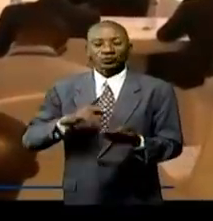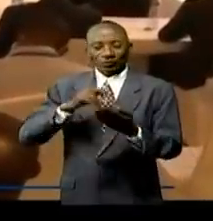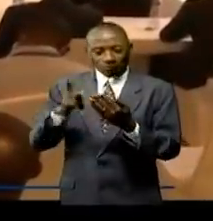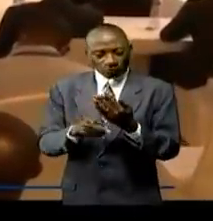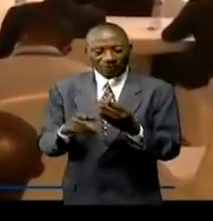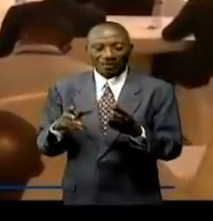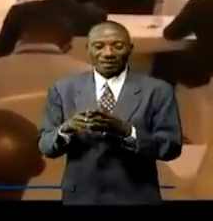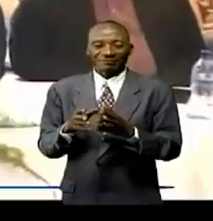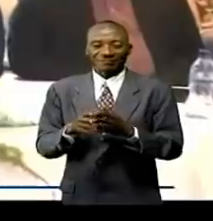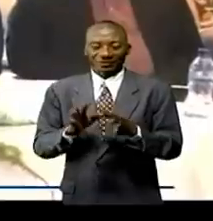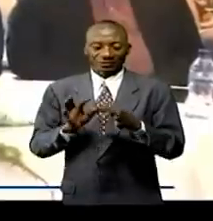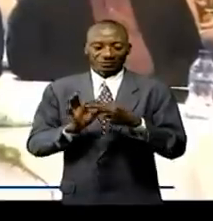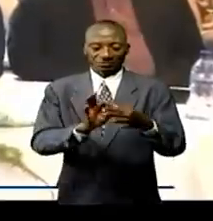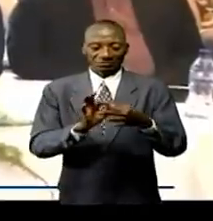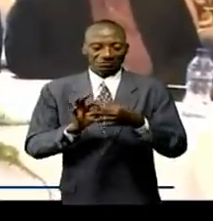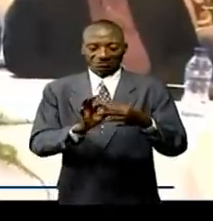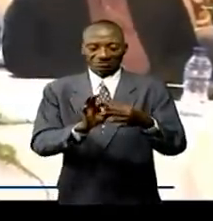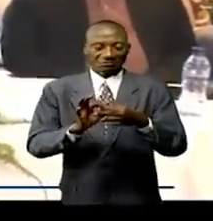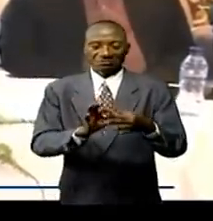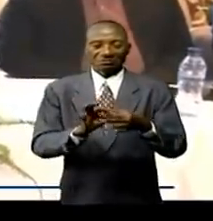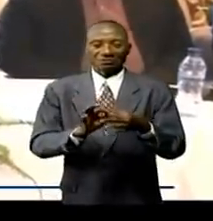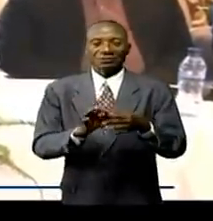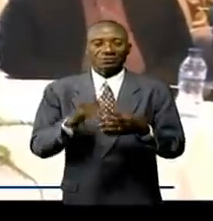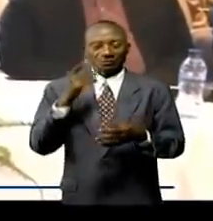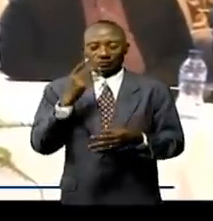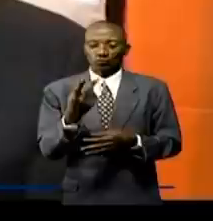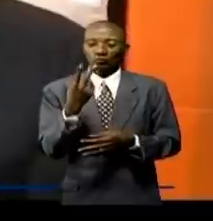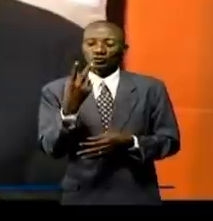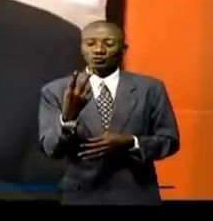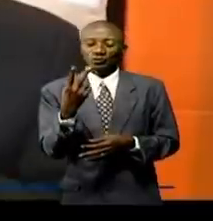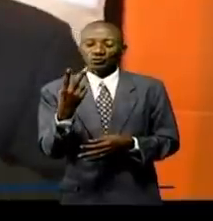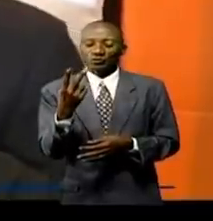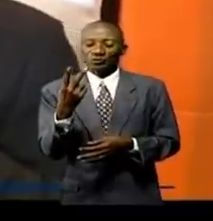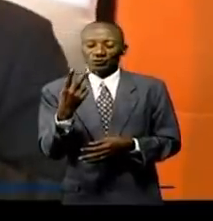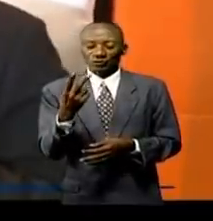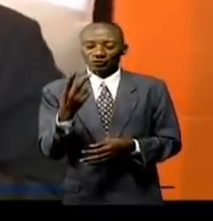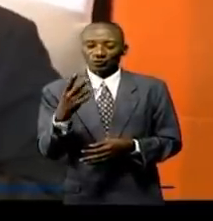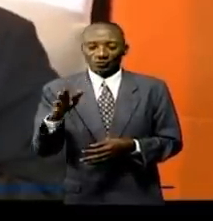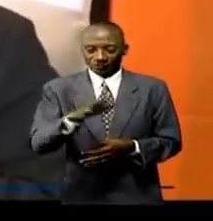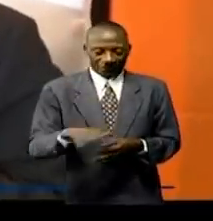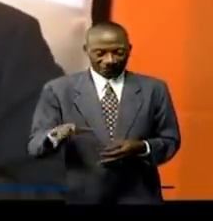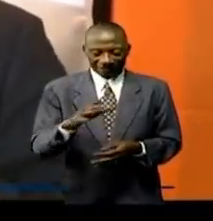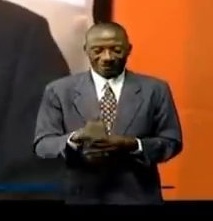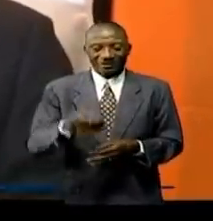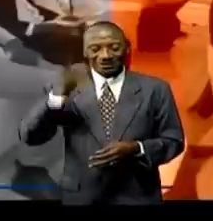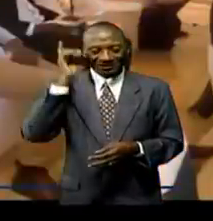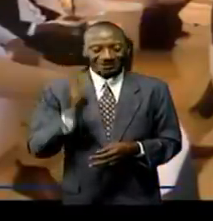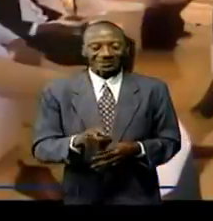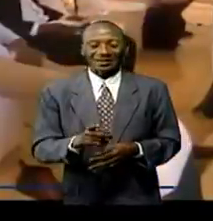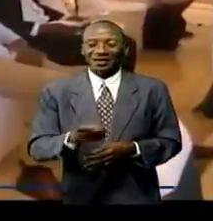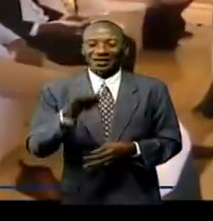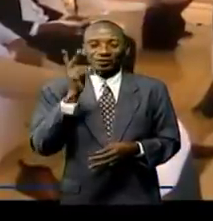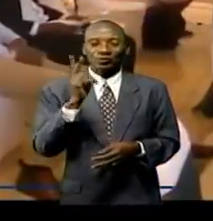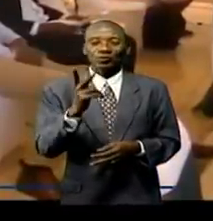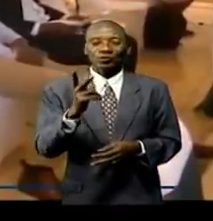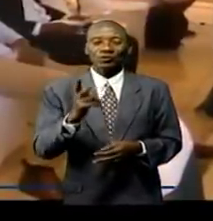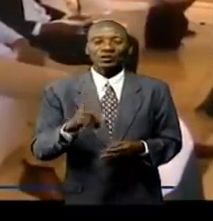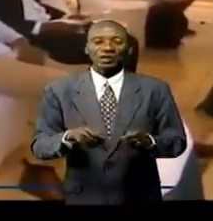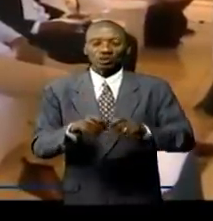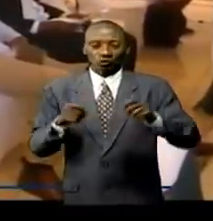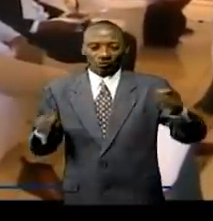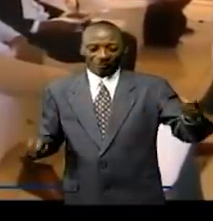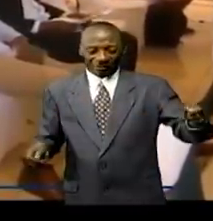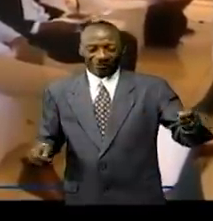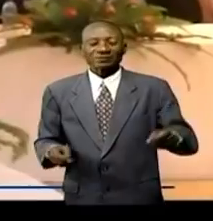public-privé, va s'étendre sur une distance de 217 km. Pour le ministre zambien des infrastructures, Charles Milopi, cette connectivité routière